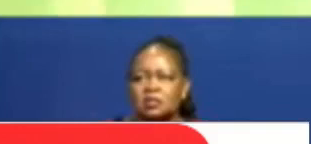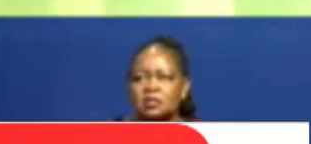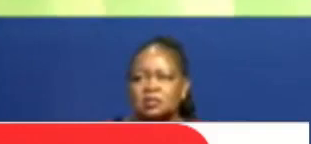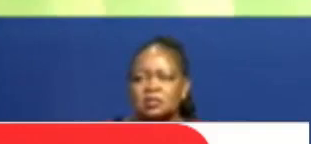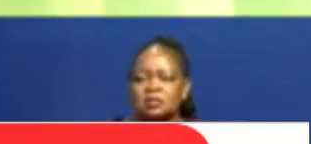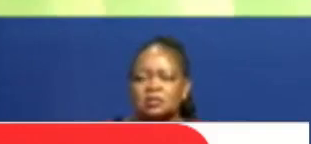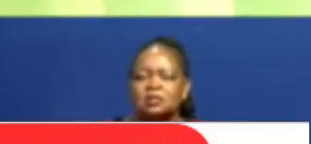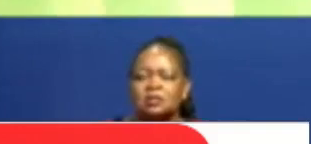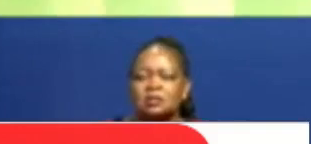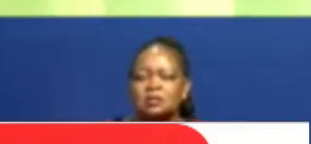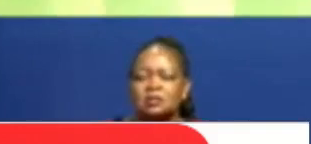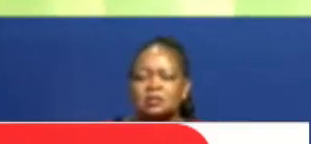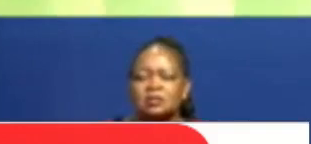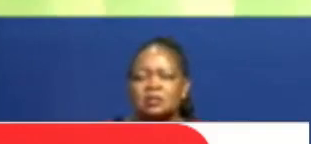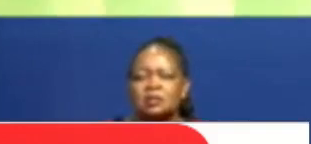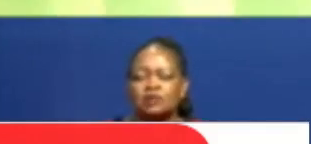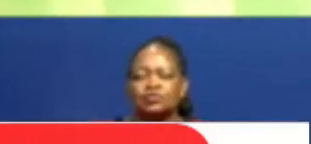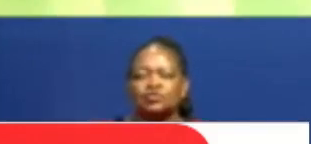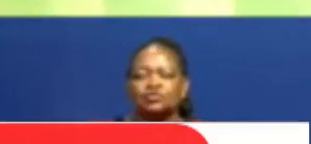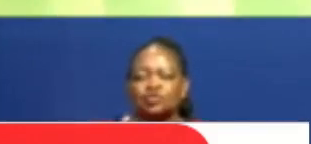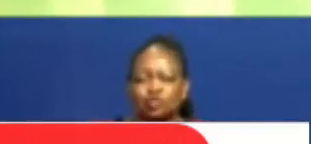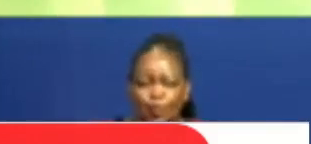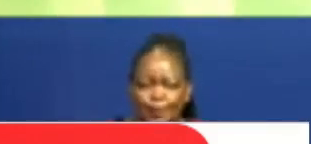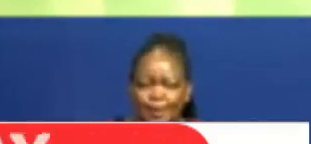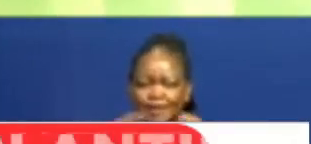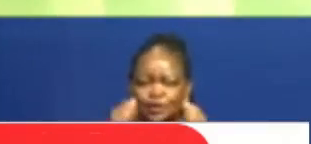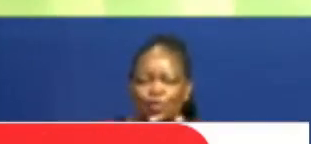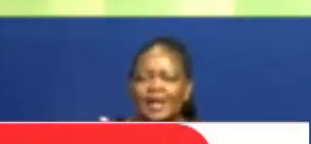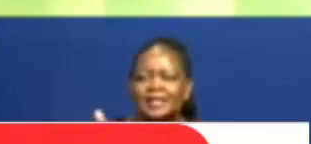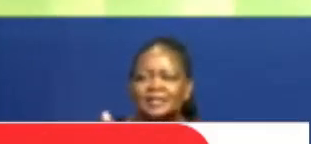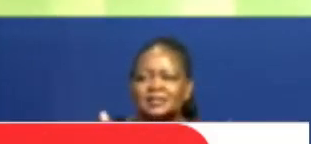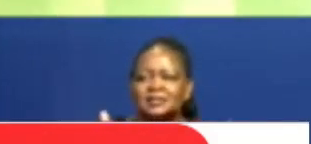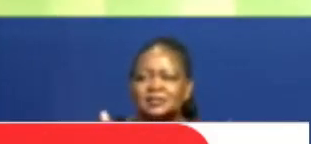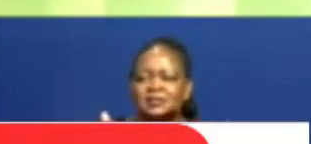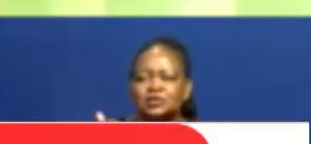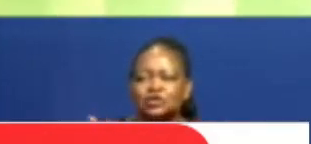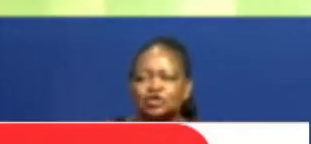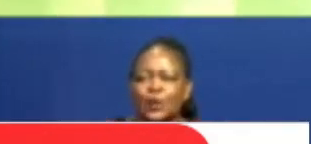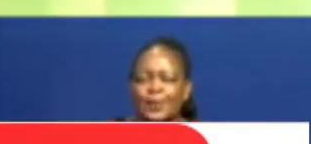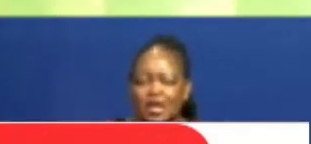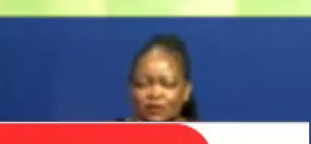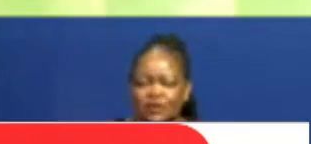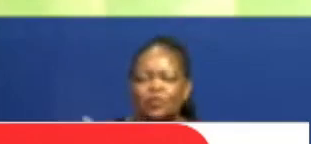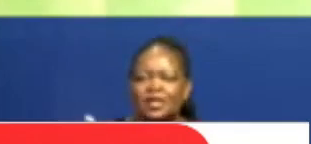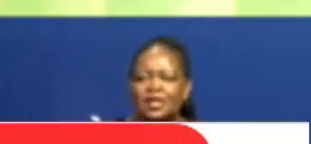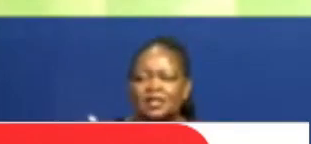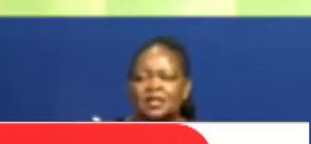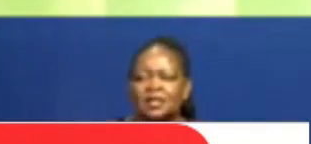hiyo shule ujenge vizuri. Ndio? Ujenge vizuri.